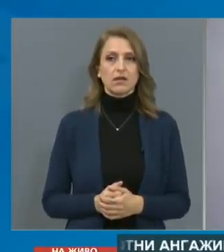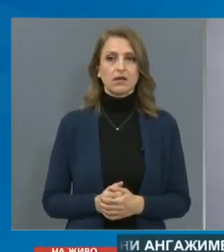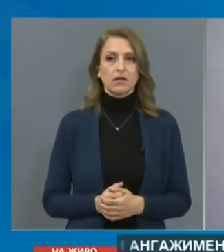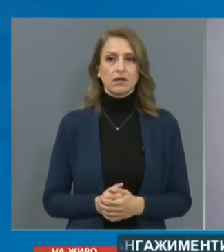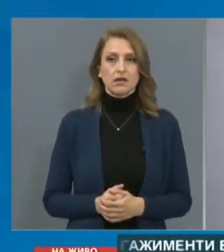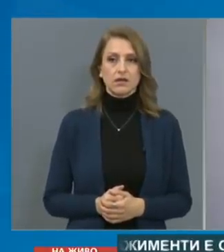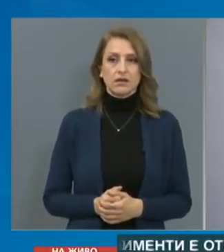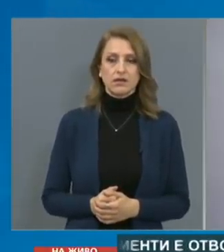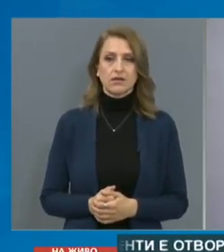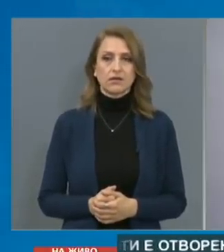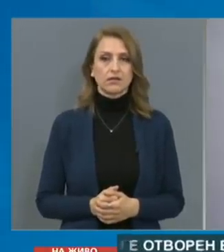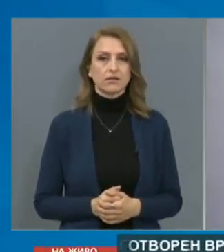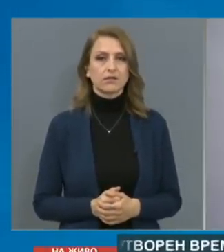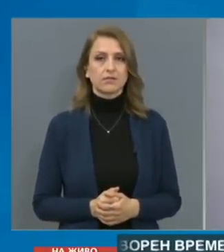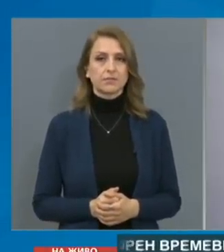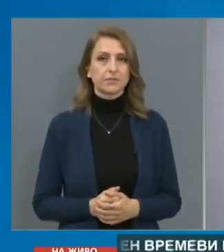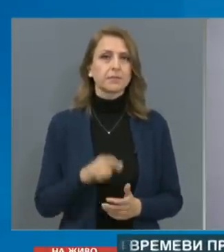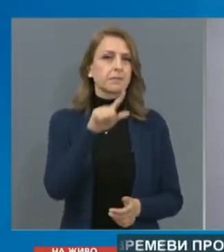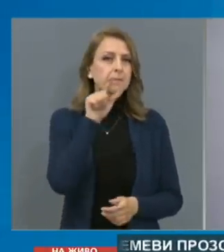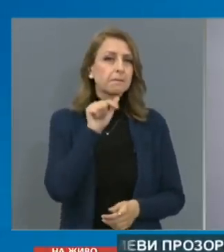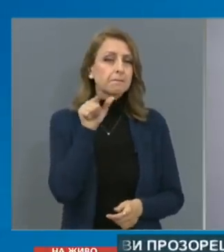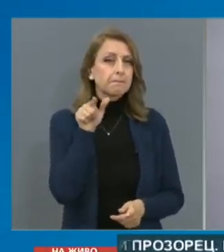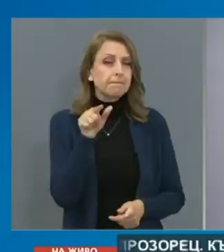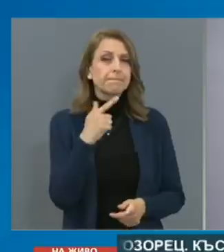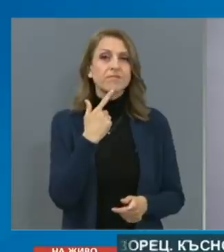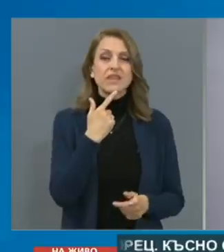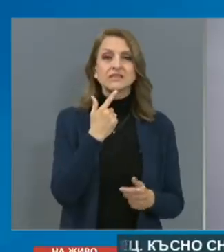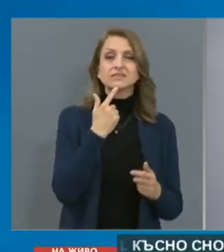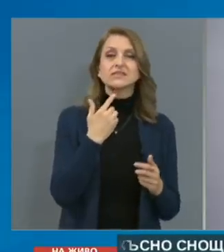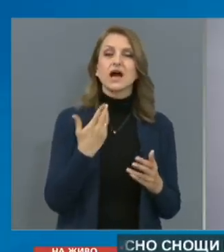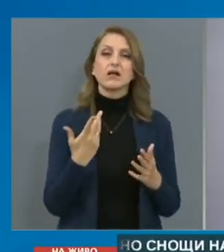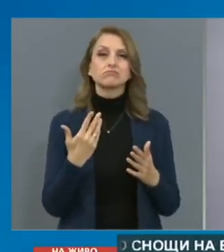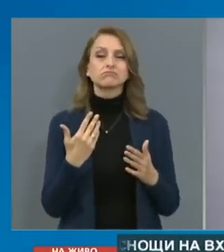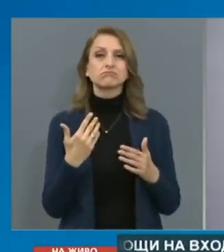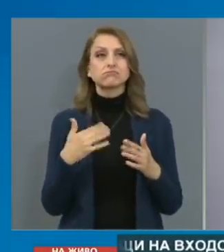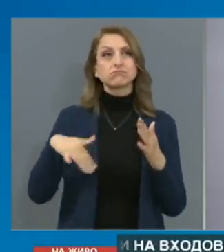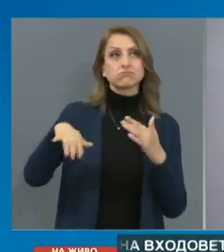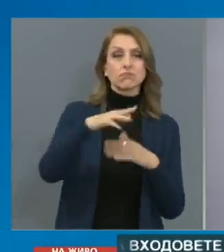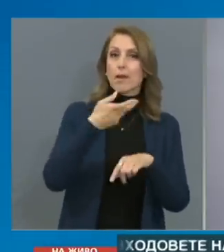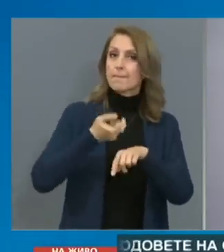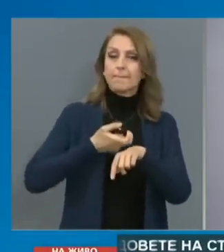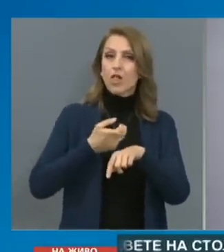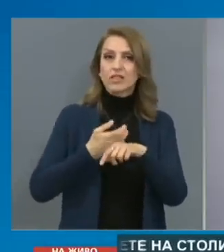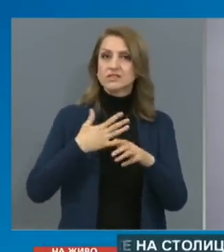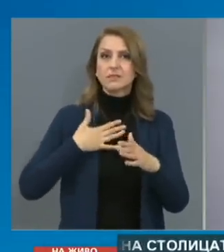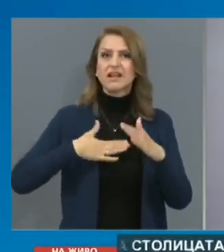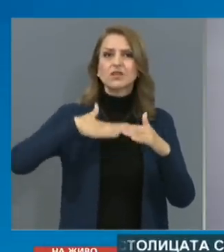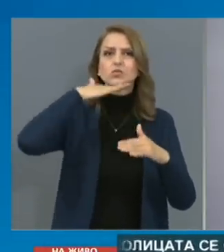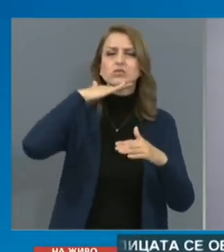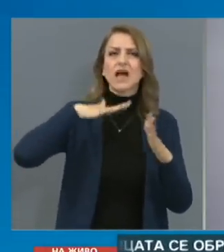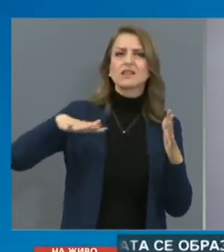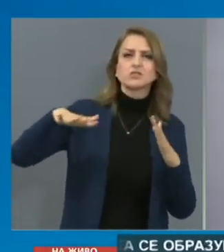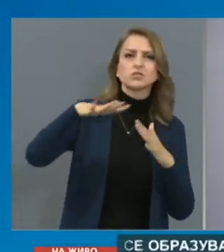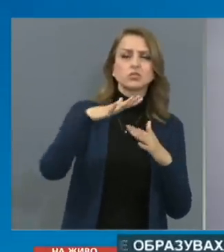Мога ли да попитам за капацитета на нашите болнични заведения, защото именно по Великден